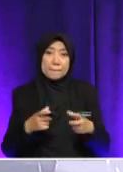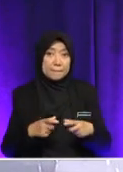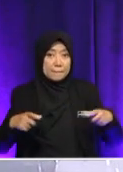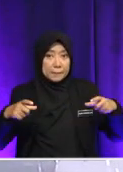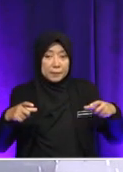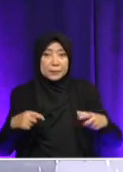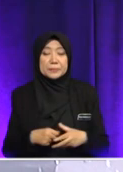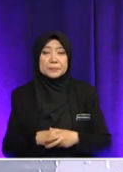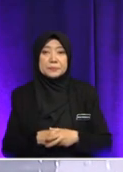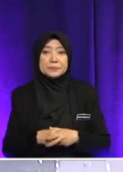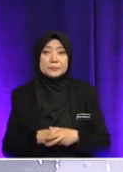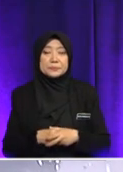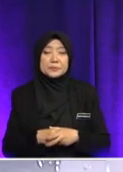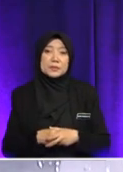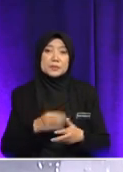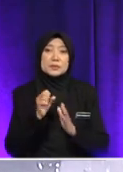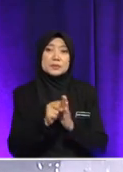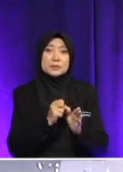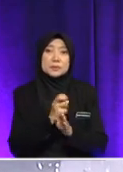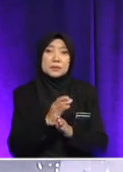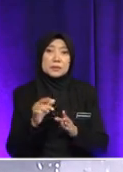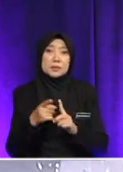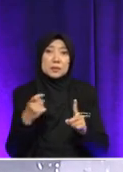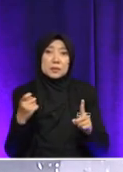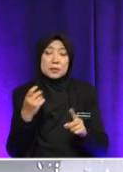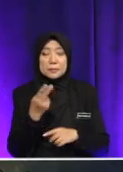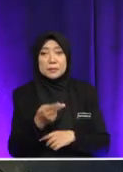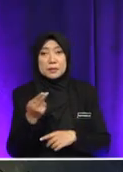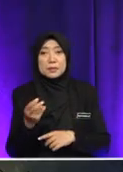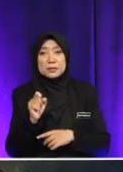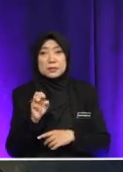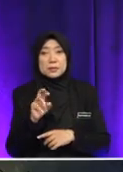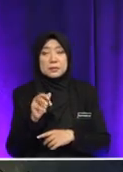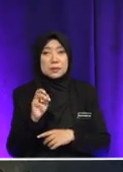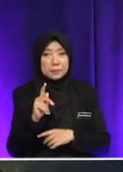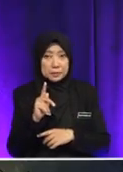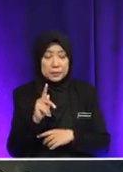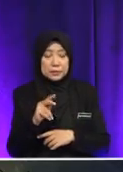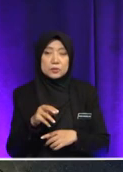so ya itu sebenarnya bahan yang berasaskan serambi